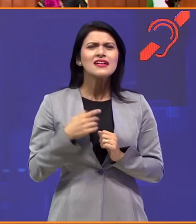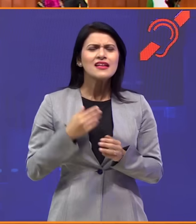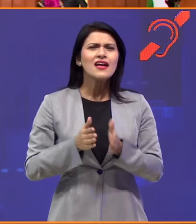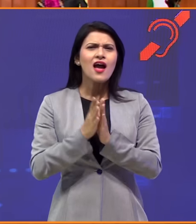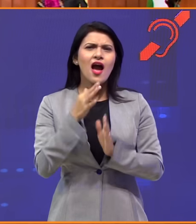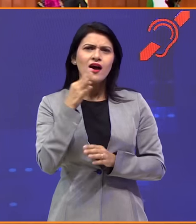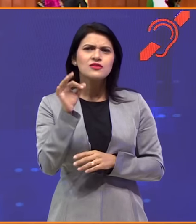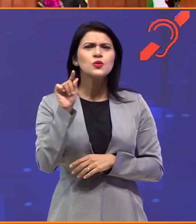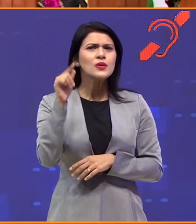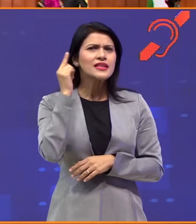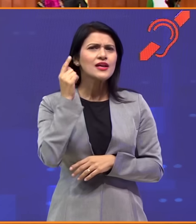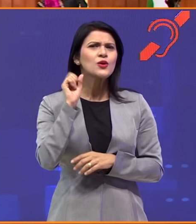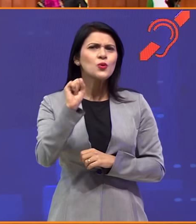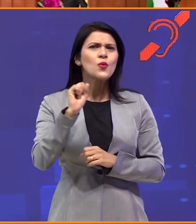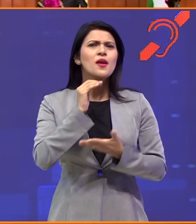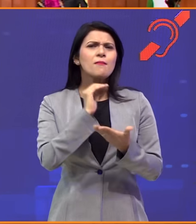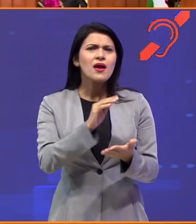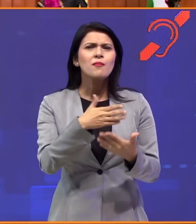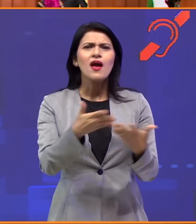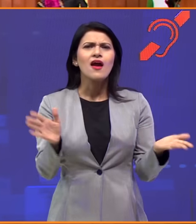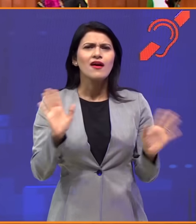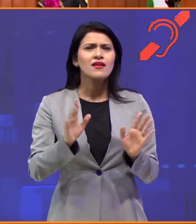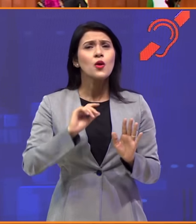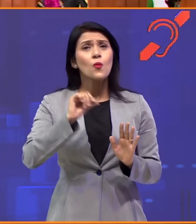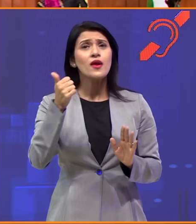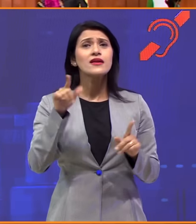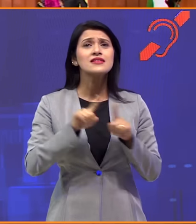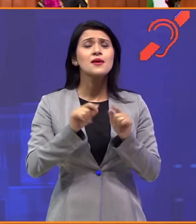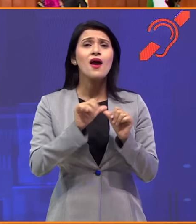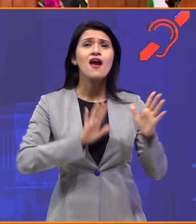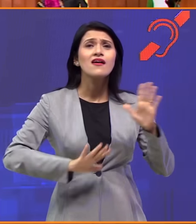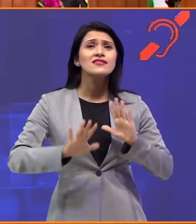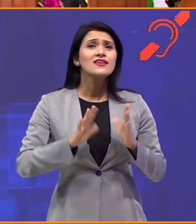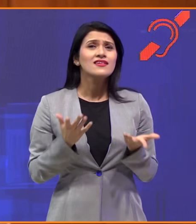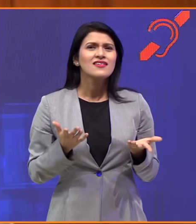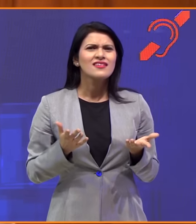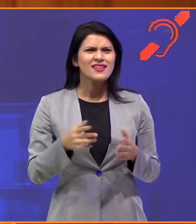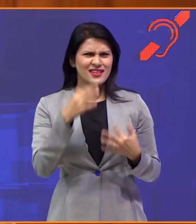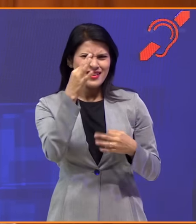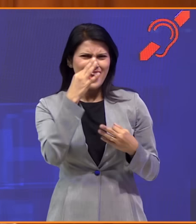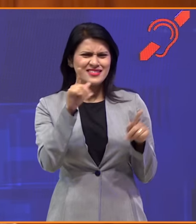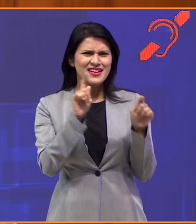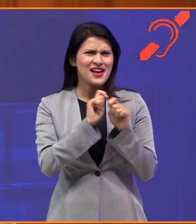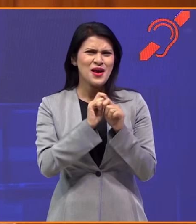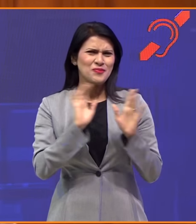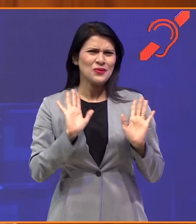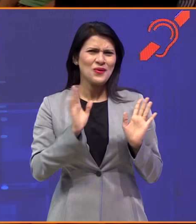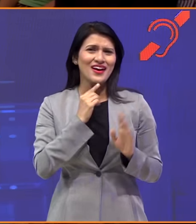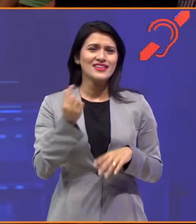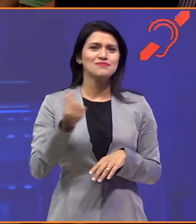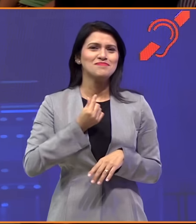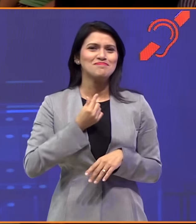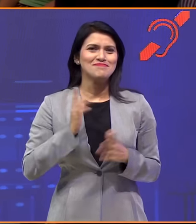बच्चा जाके एक्टर बन जाए तो तो कैसा रहेगा उन्होंने भोजपुरी में कहा नाचेगा वाला काम थोड़